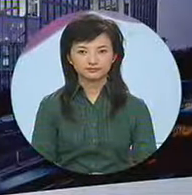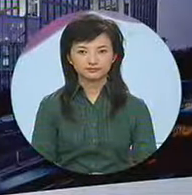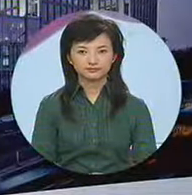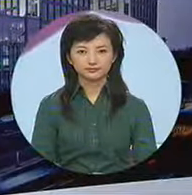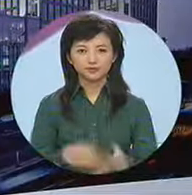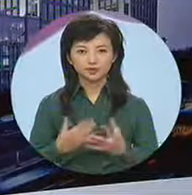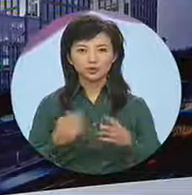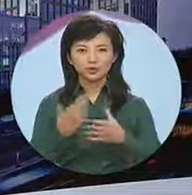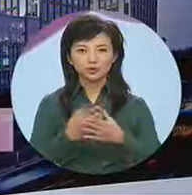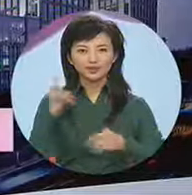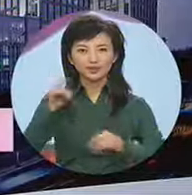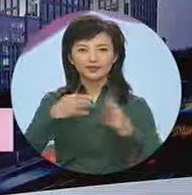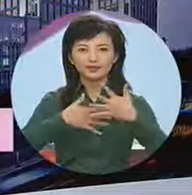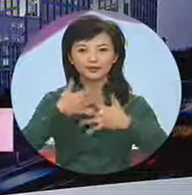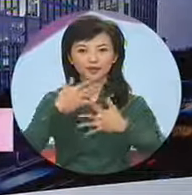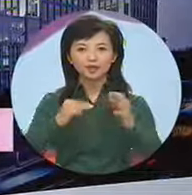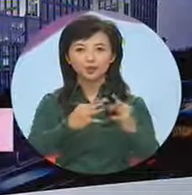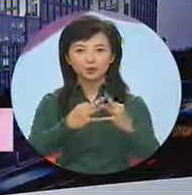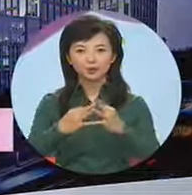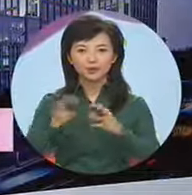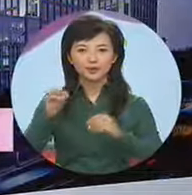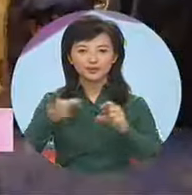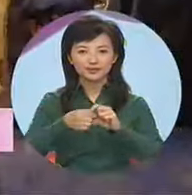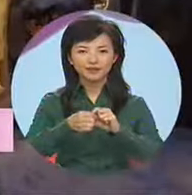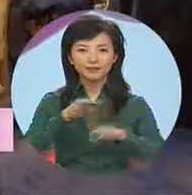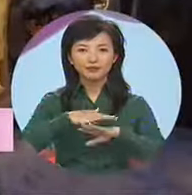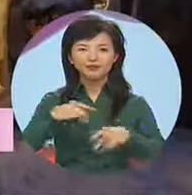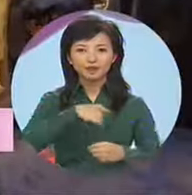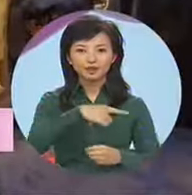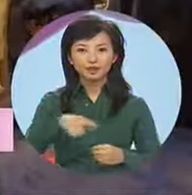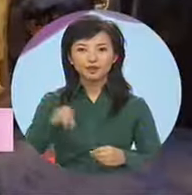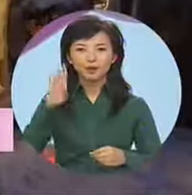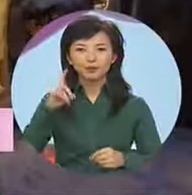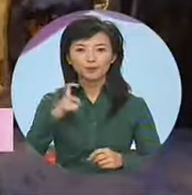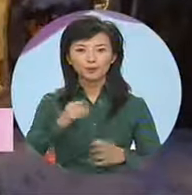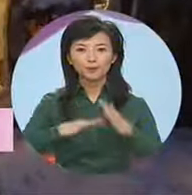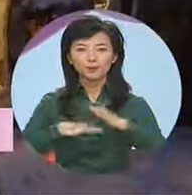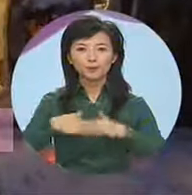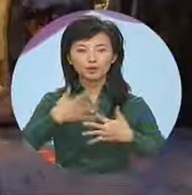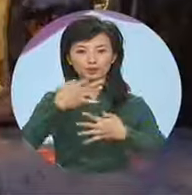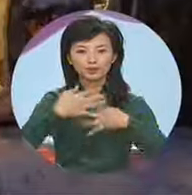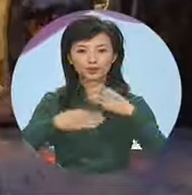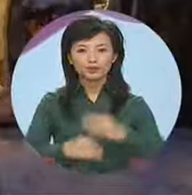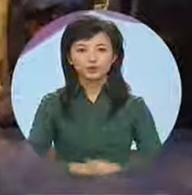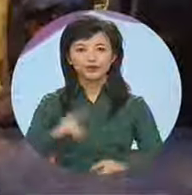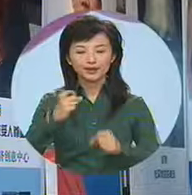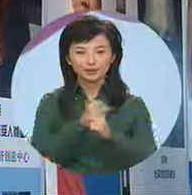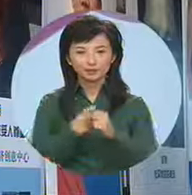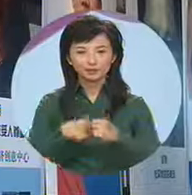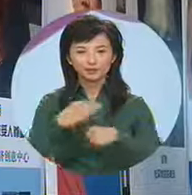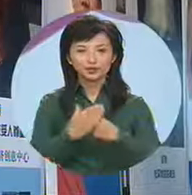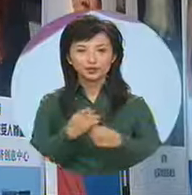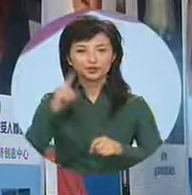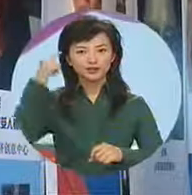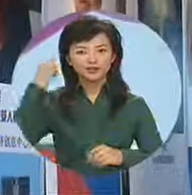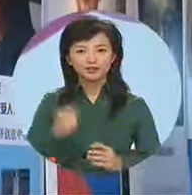拥有空间天井的楼群与金属泡泡连在一起的平房院用布局贫富压力的办公建筑获奖的每个作品都以独特的逻